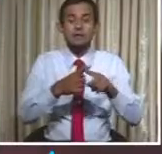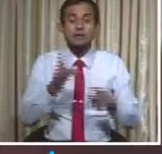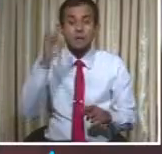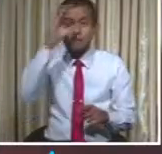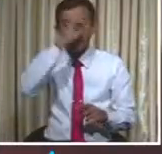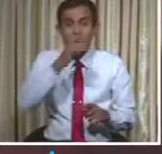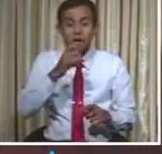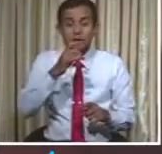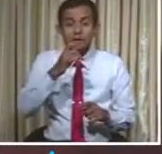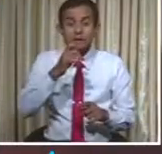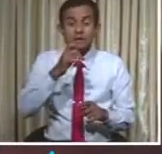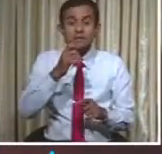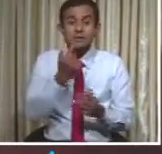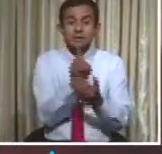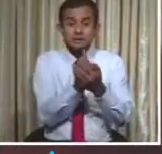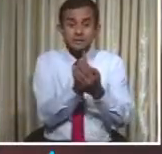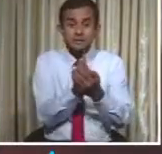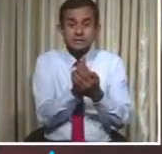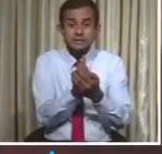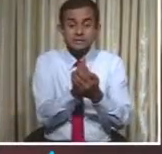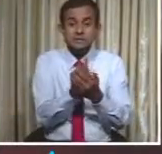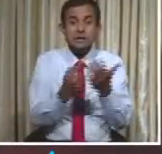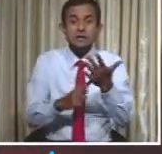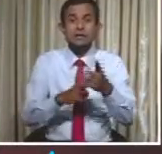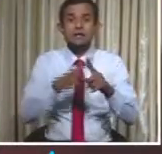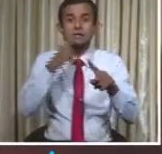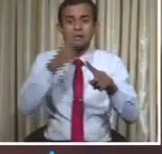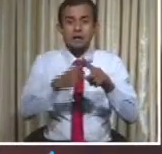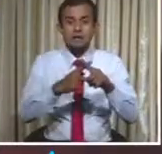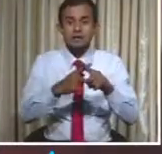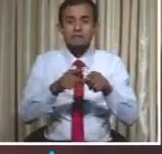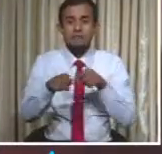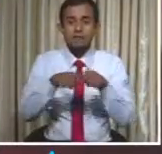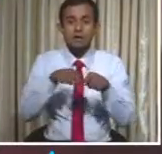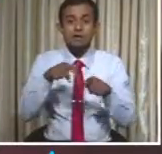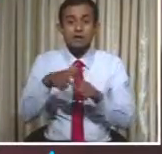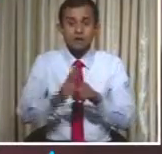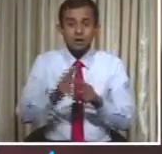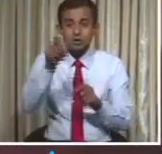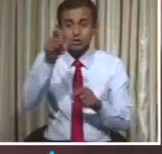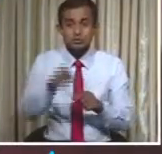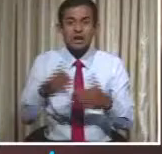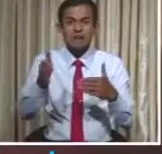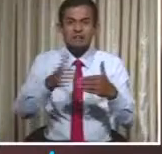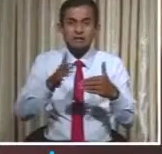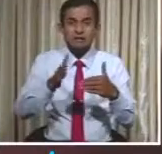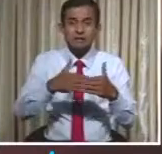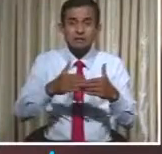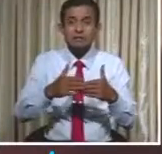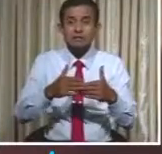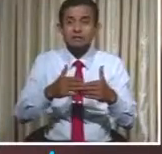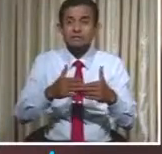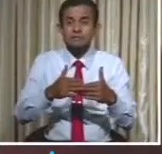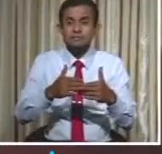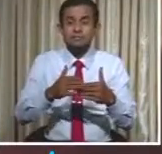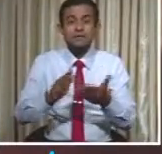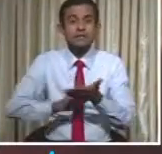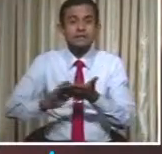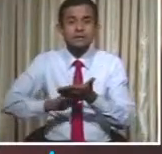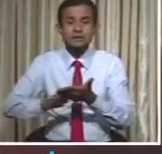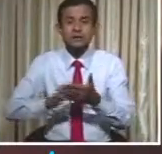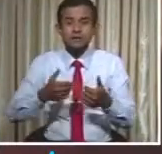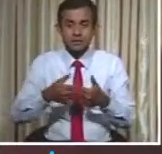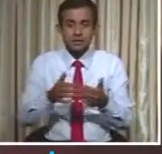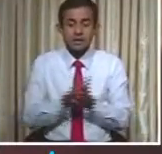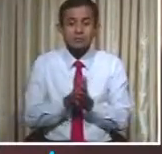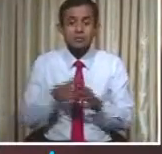ඉටි වලට තිබුණු මේ බදු. ඒ නිසා ඒ වගේම තමයි අද කර්මාන්ත කරුවන්ට යකඩ ටික සහ සිමෙන්ති ටික තමුන්ගේ